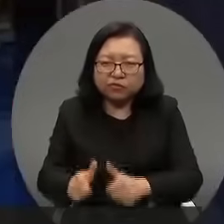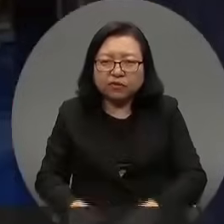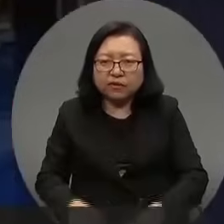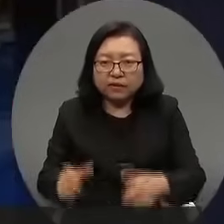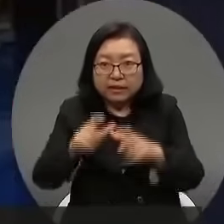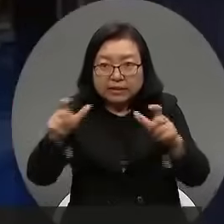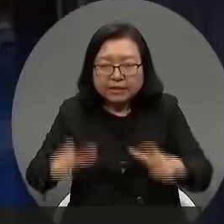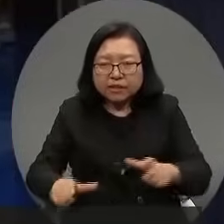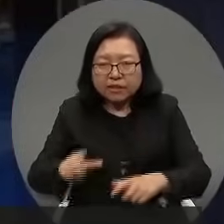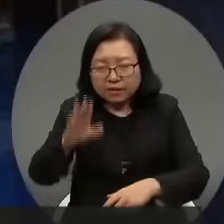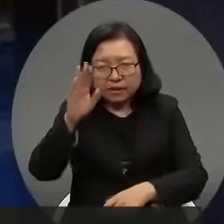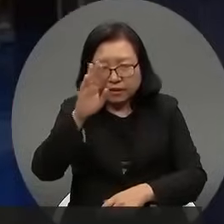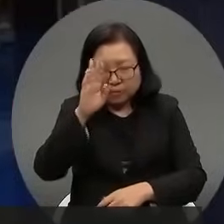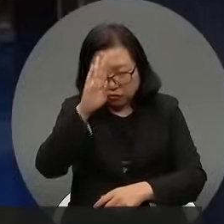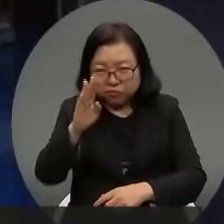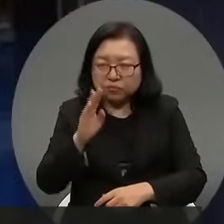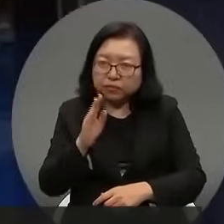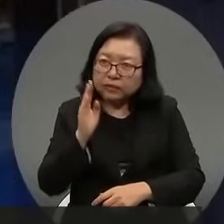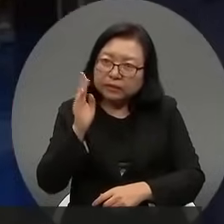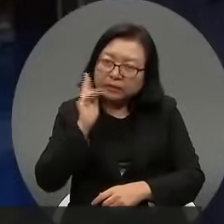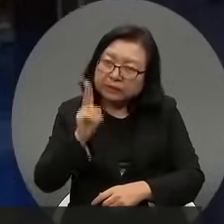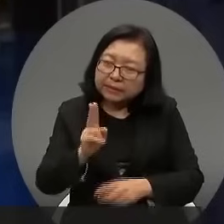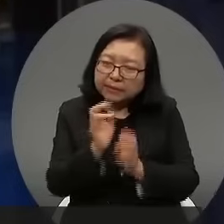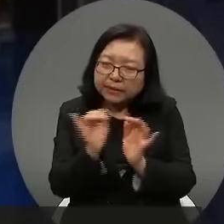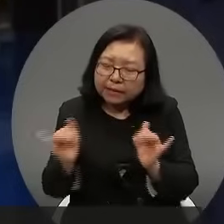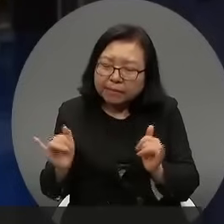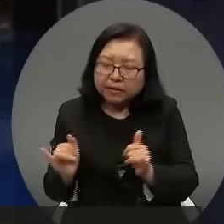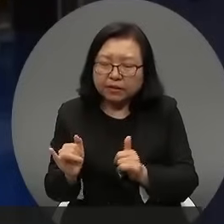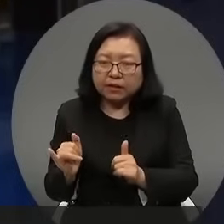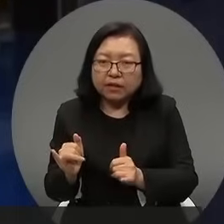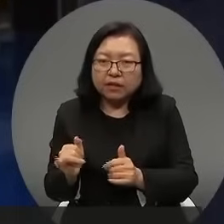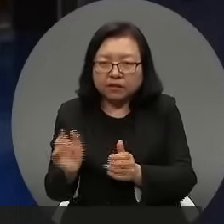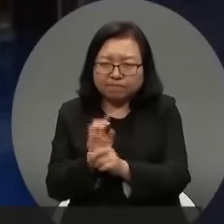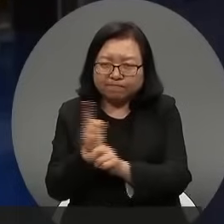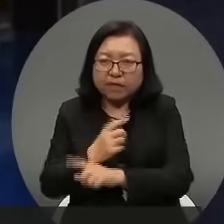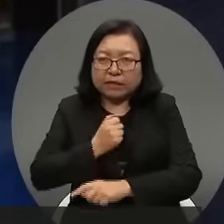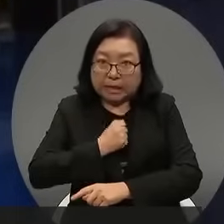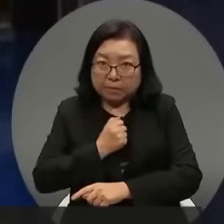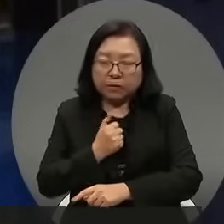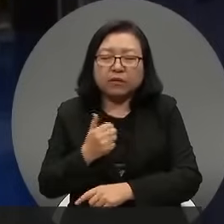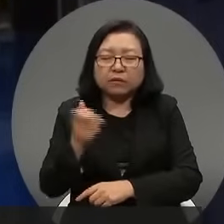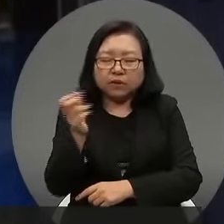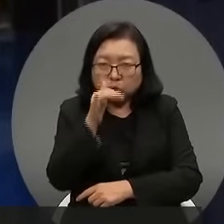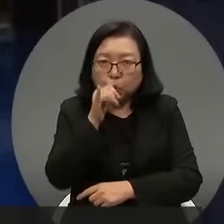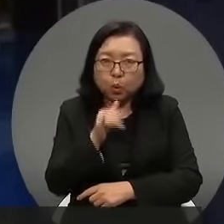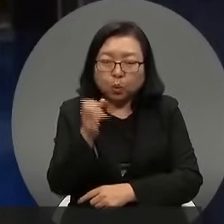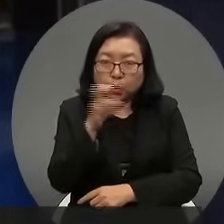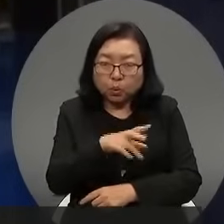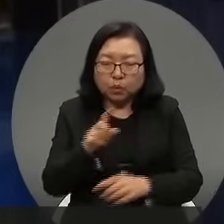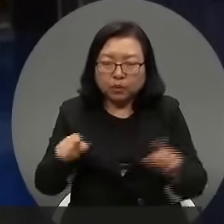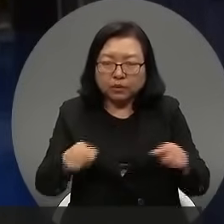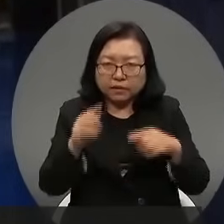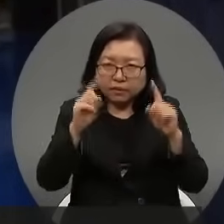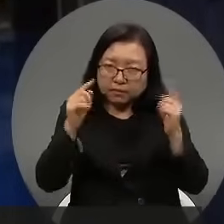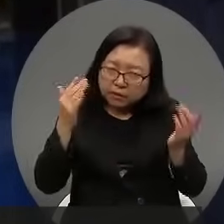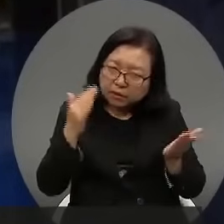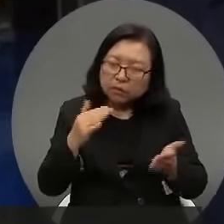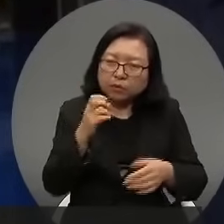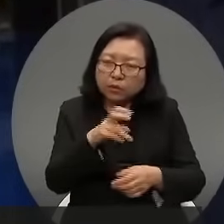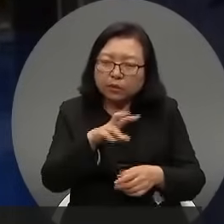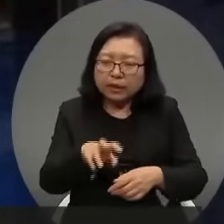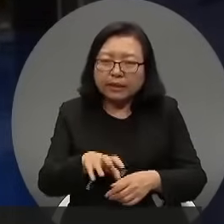치료한다는 자부심이 있고 또 한 가지는 의과대학 학생과 전공의를 잘 교육해서 지역에서 근무할 수 있는